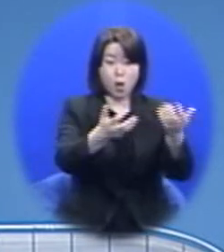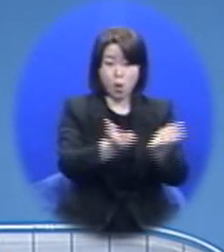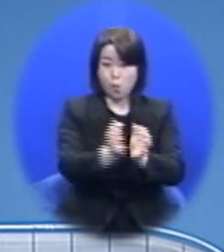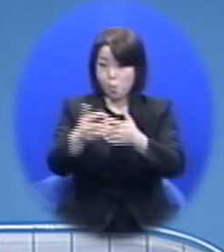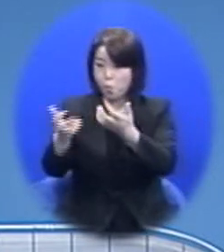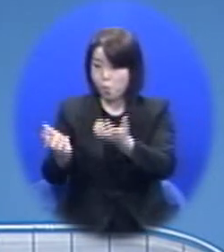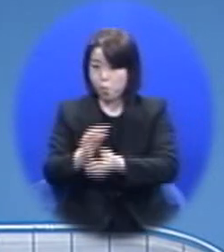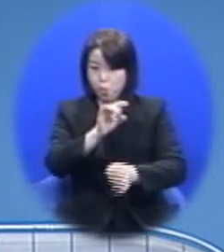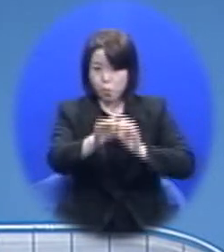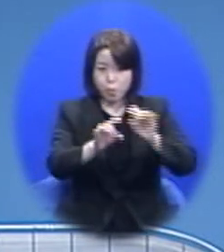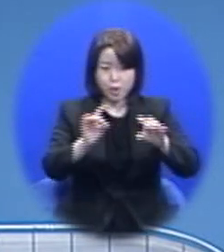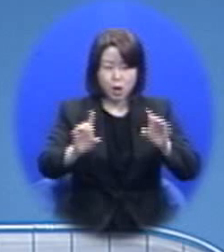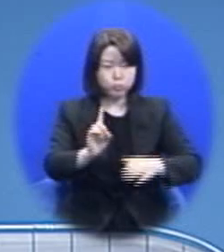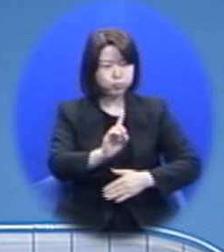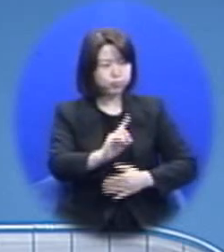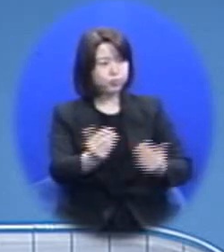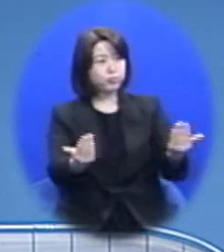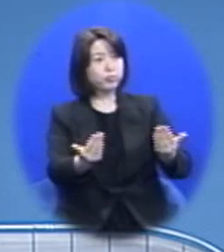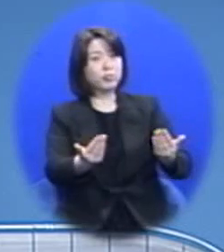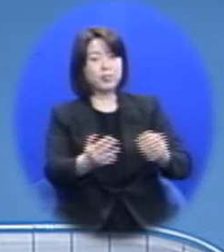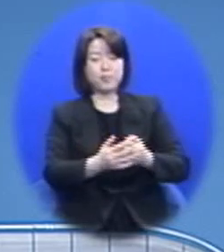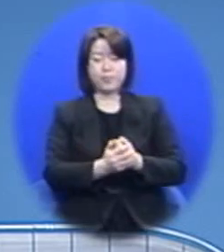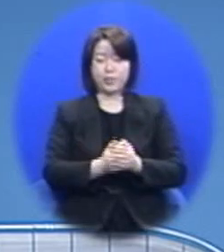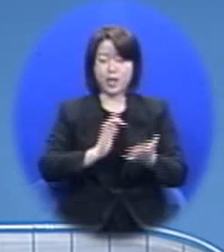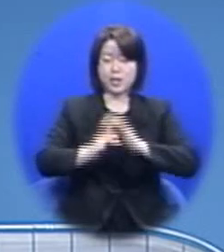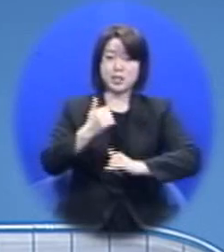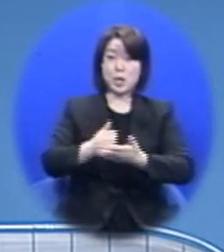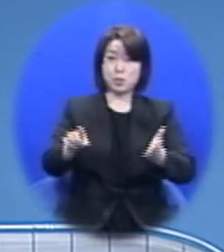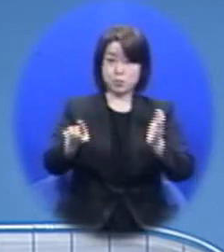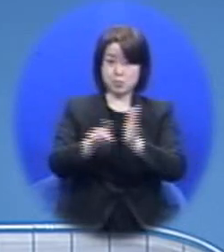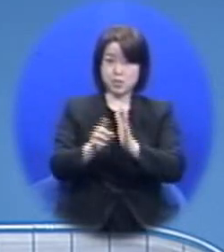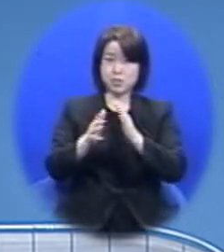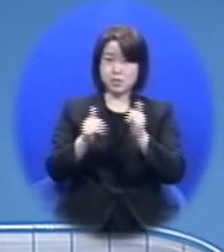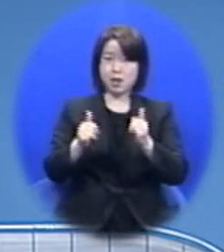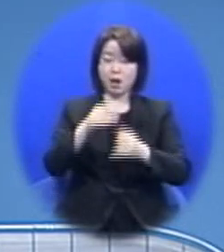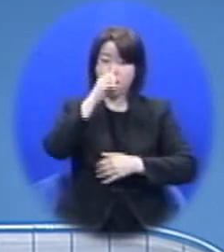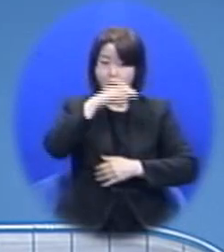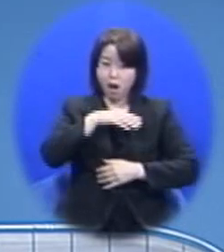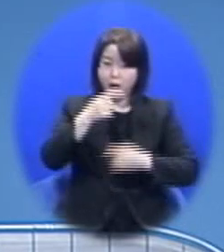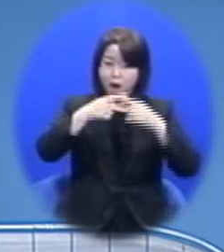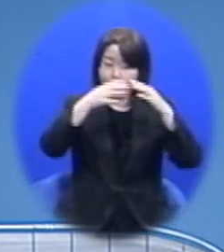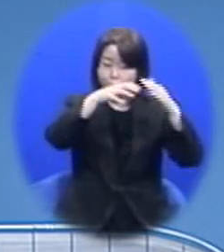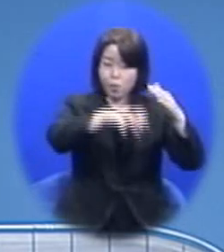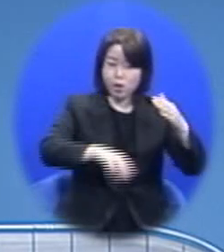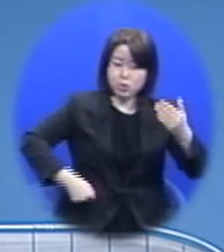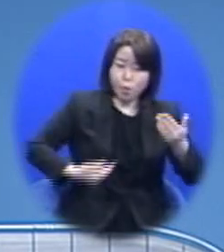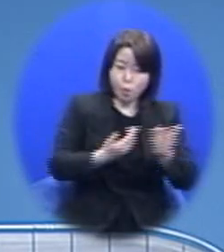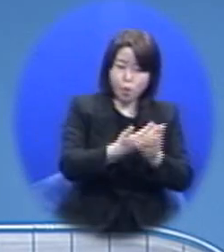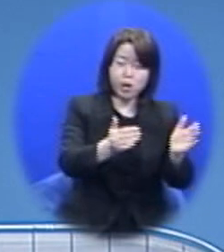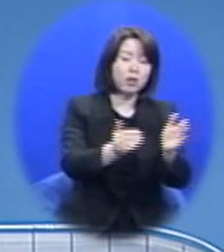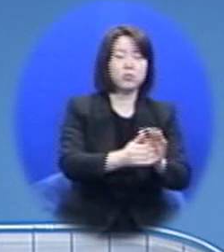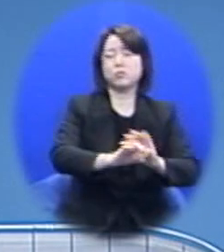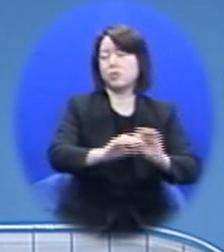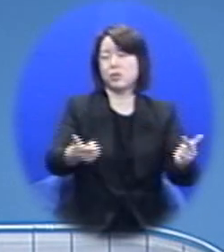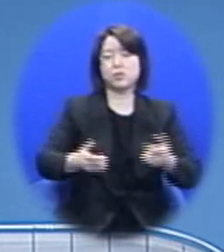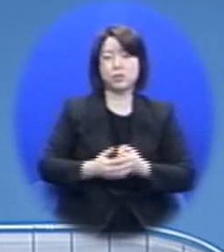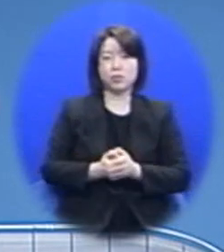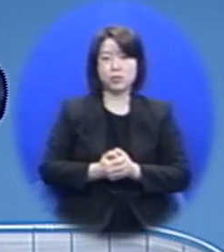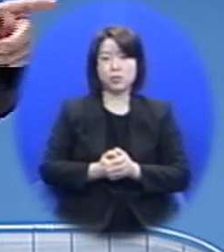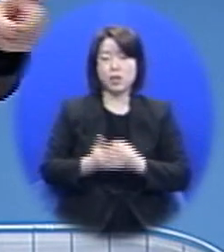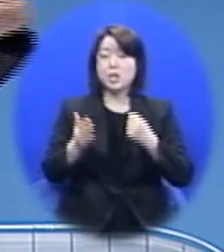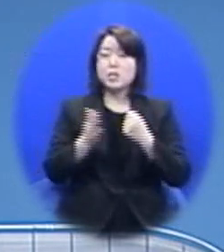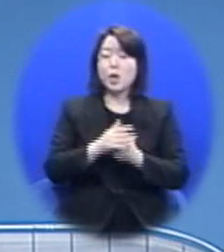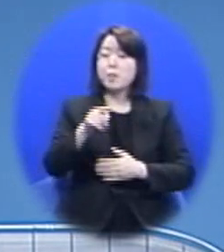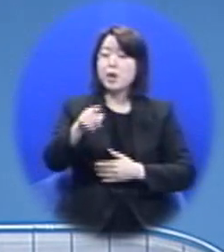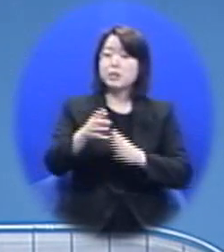사람들이 이게 무슨 일인가 싶은 거예요. 예수 믿는 사람들은 그냥 교회에서 회개하고 끝난 게 아닙니다. 그래서 그